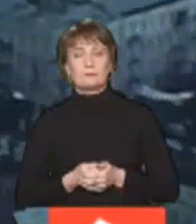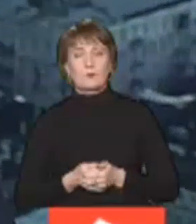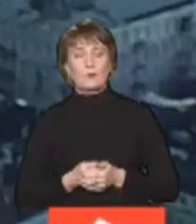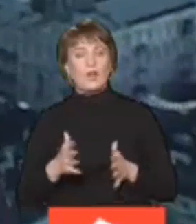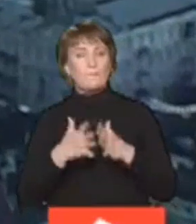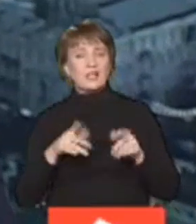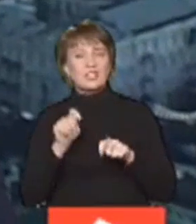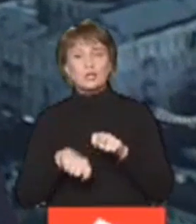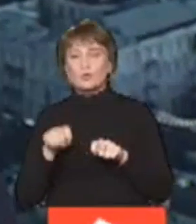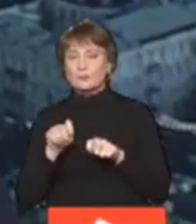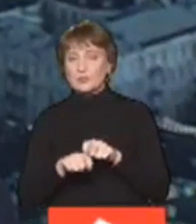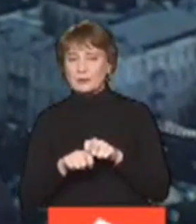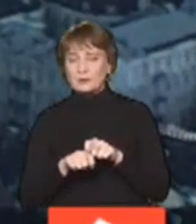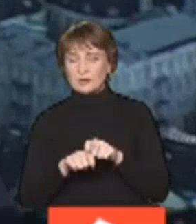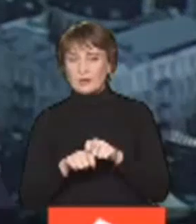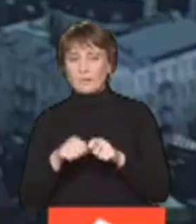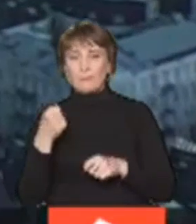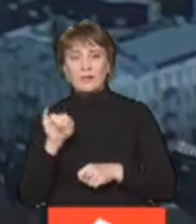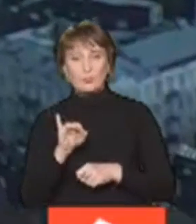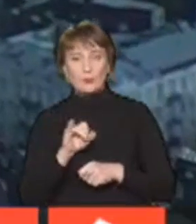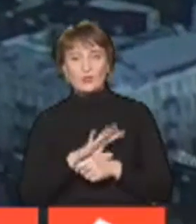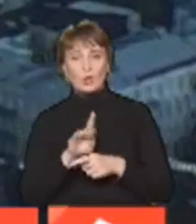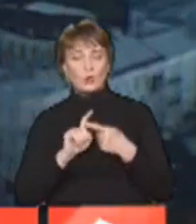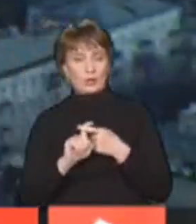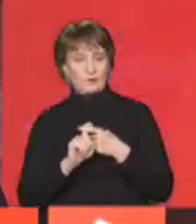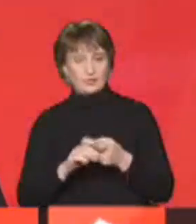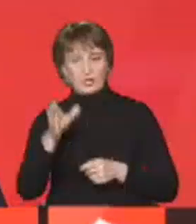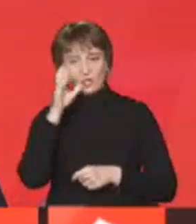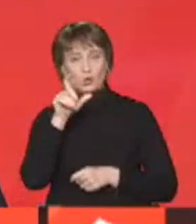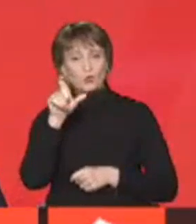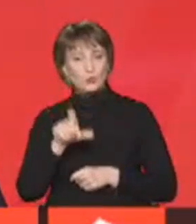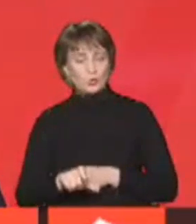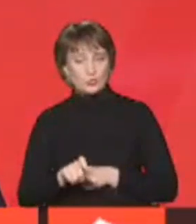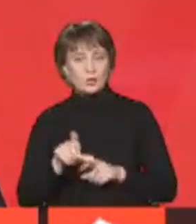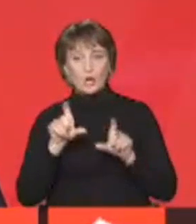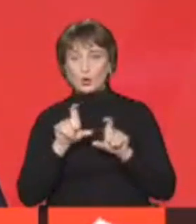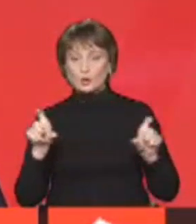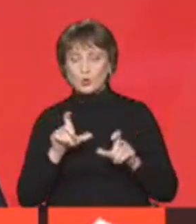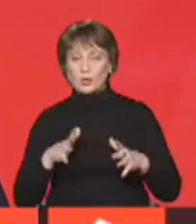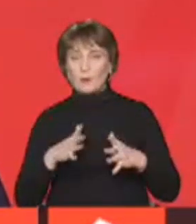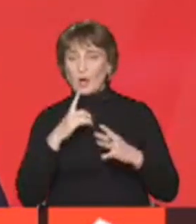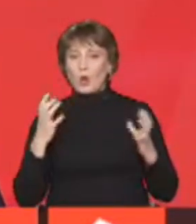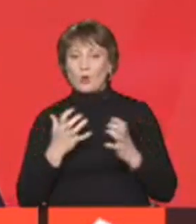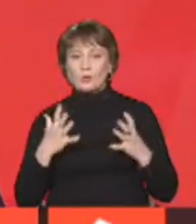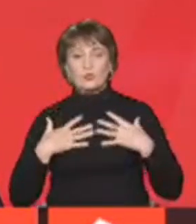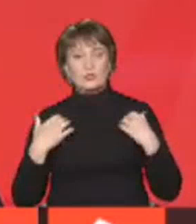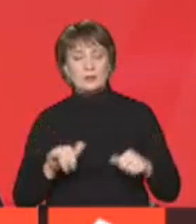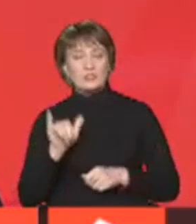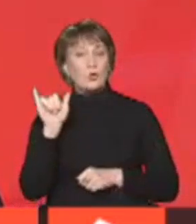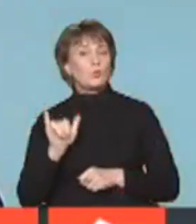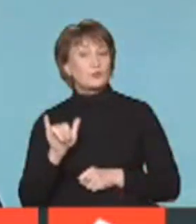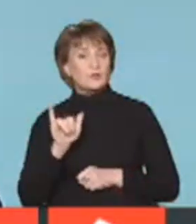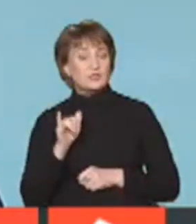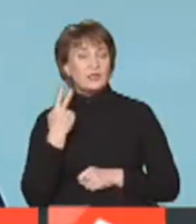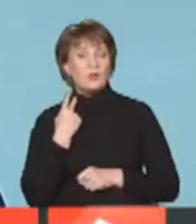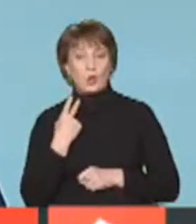Масове тестування – це запорука перемоги над коронавірусом. Науковці з Гарвардської школи охорони здоров'я і університету Колорадо